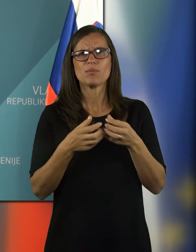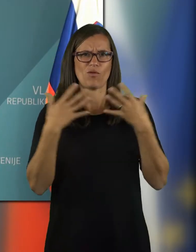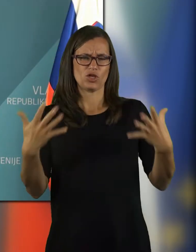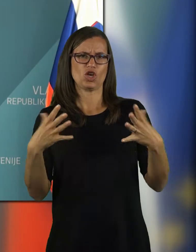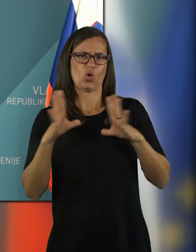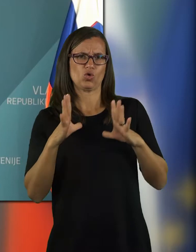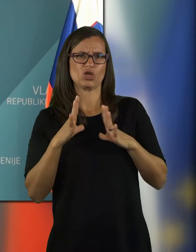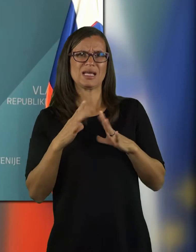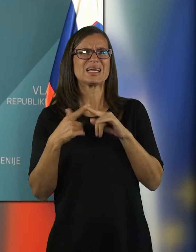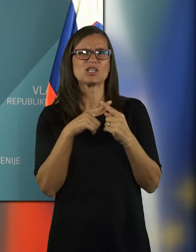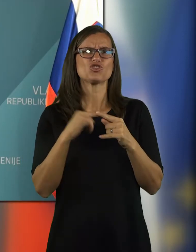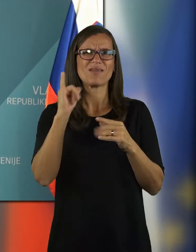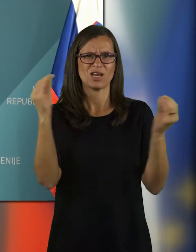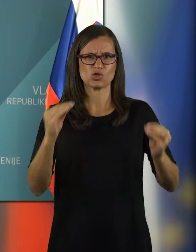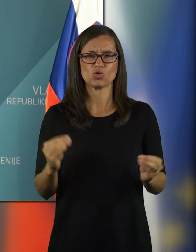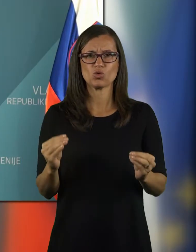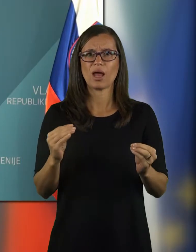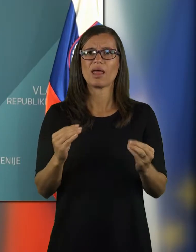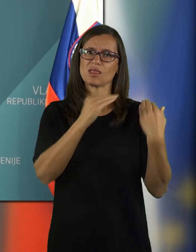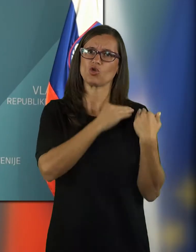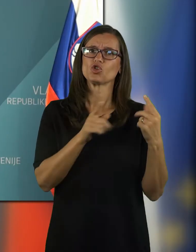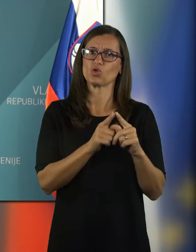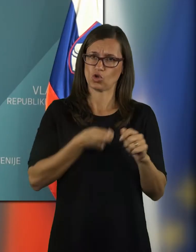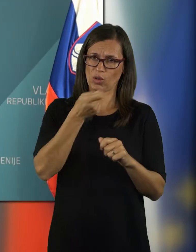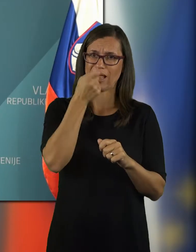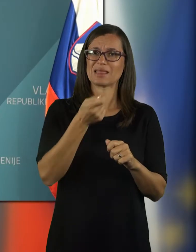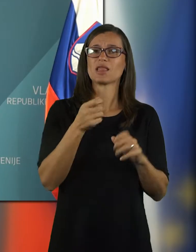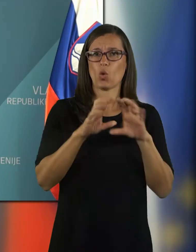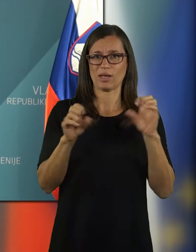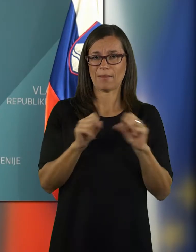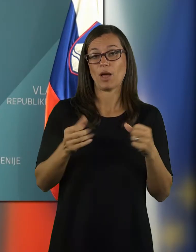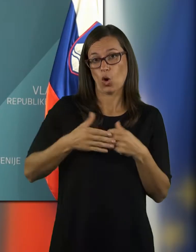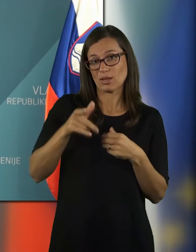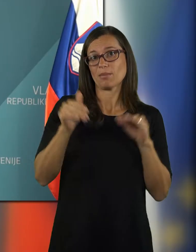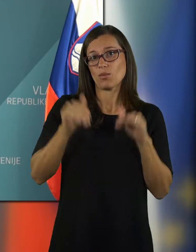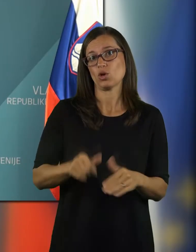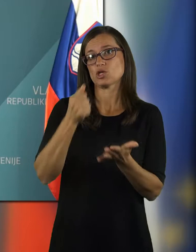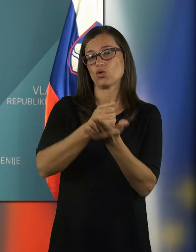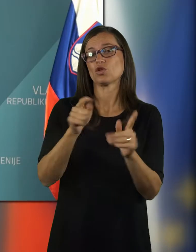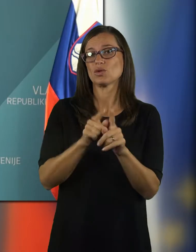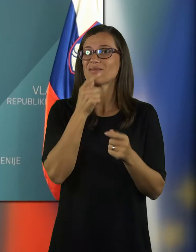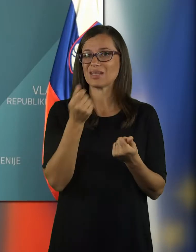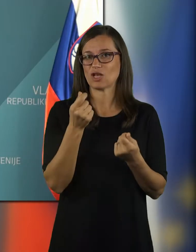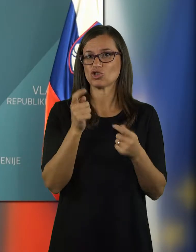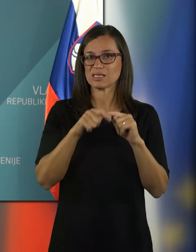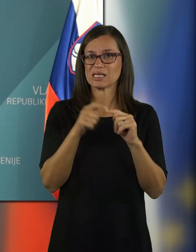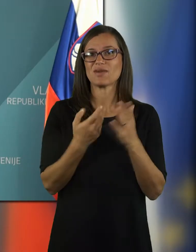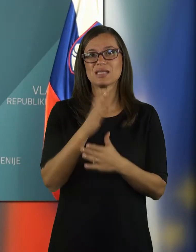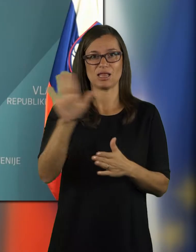ogroženosti kritične infrastrukture naloži tudi dodatne ukrepe, ob tem pa mora zagotoviti tudi finančna sredstva za njihovo